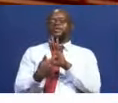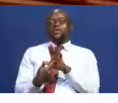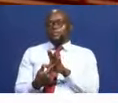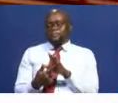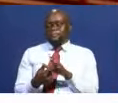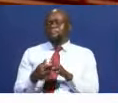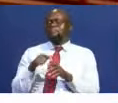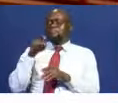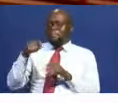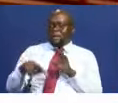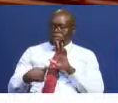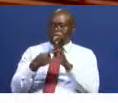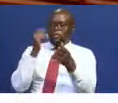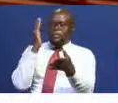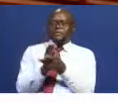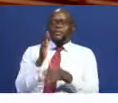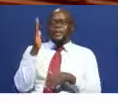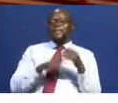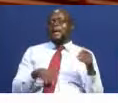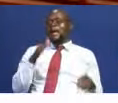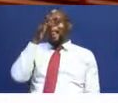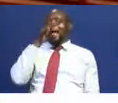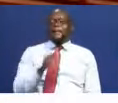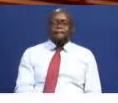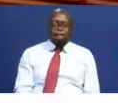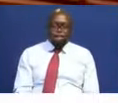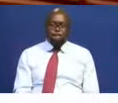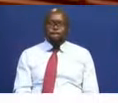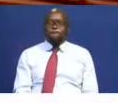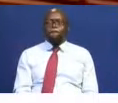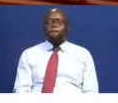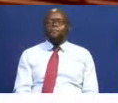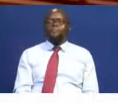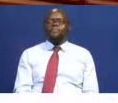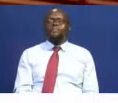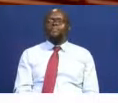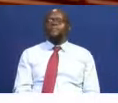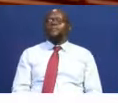na mambo yajulikane wazi wazi. Mheshimiwa Rais,